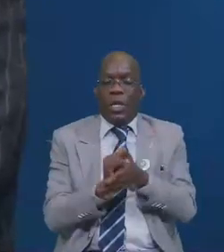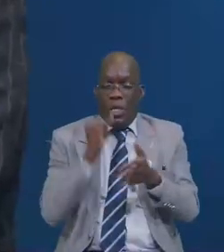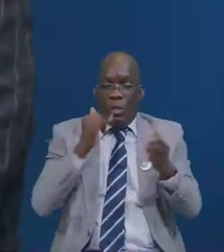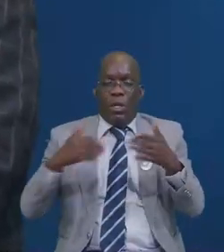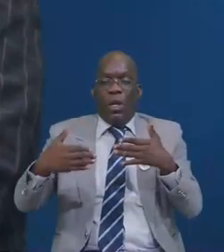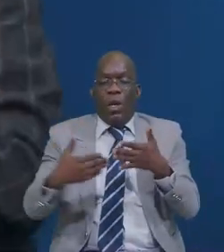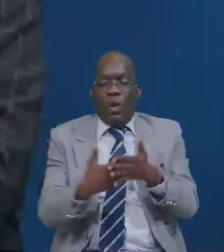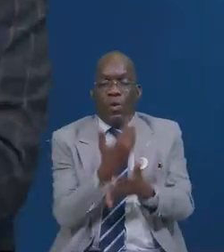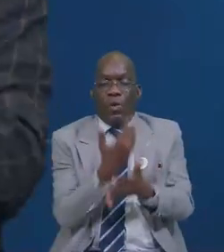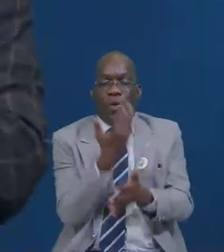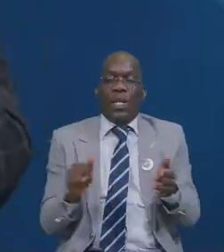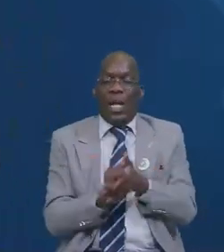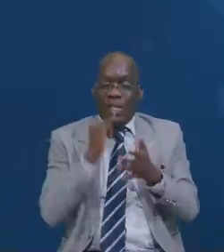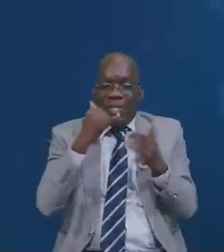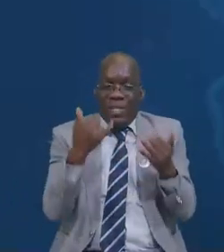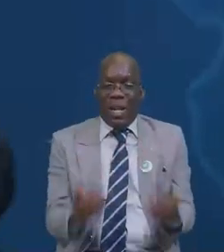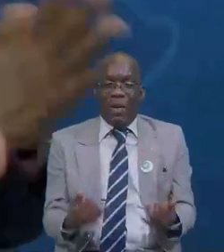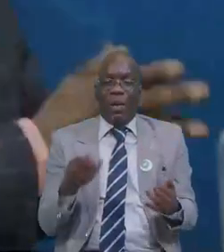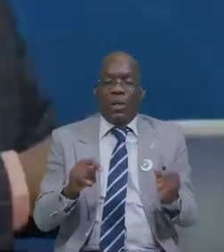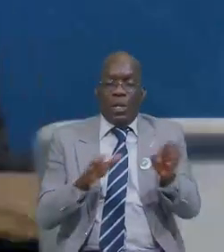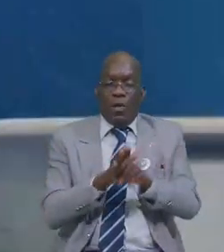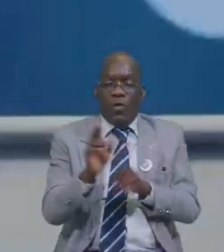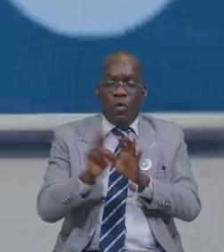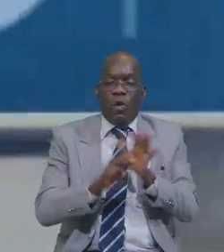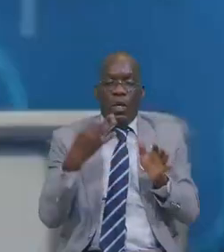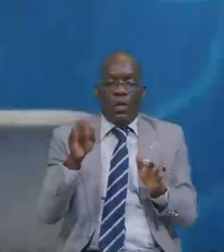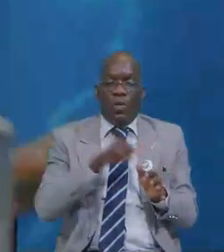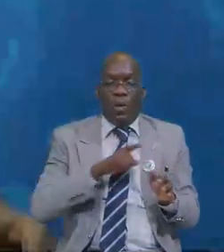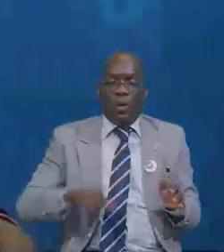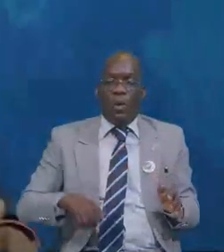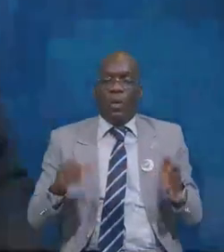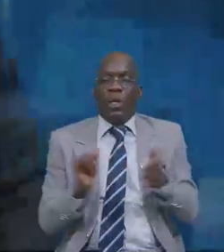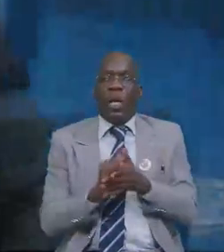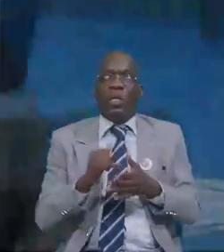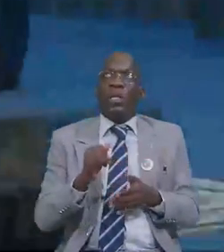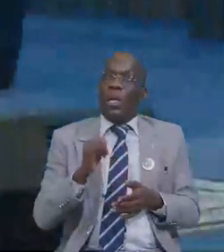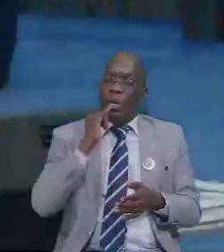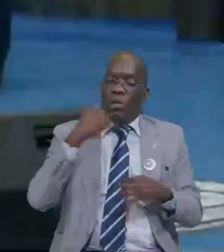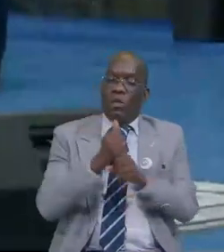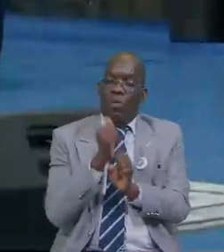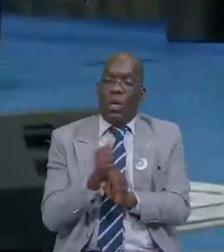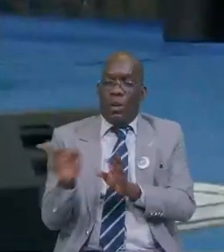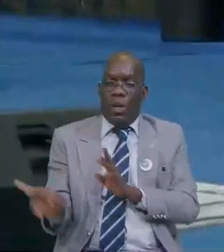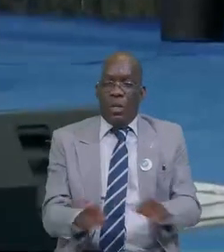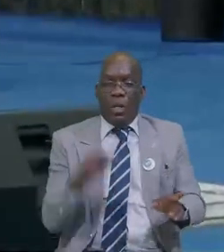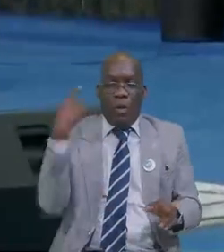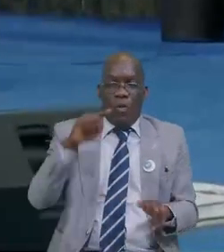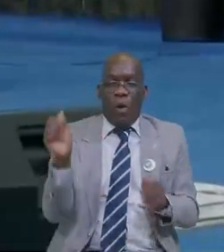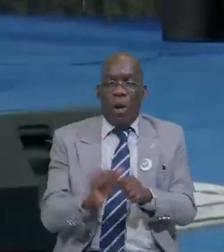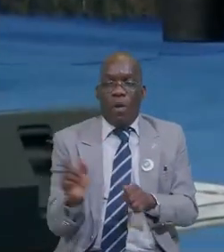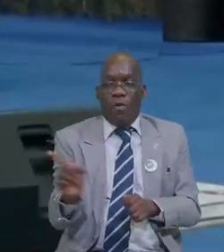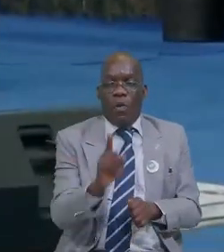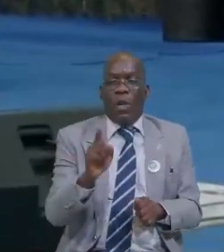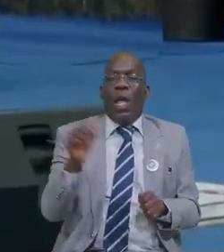la plénitude qui est même présente, la plénitude du Seigneur qu'il rend disponible pour